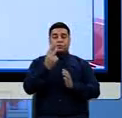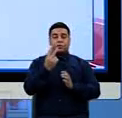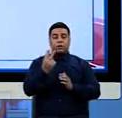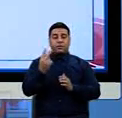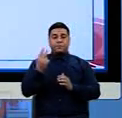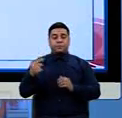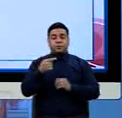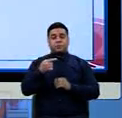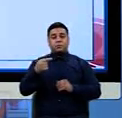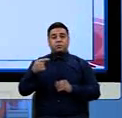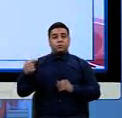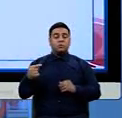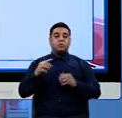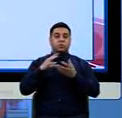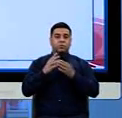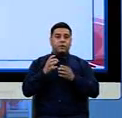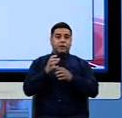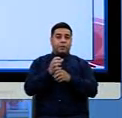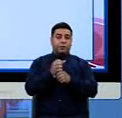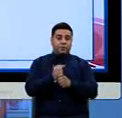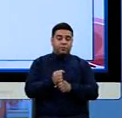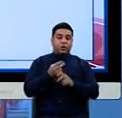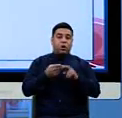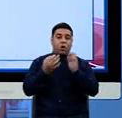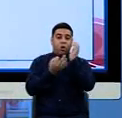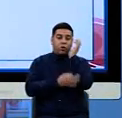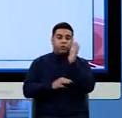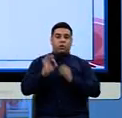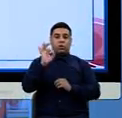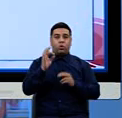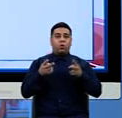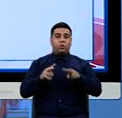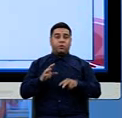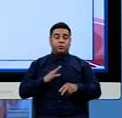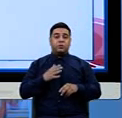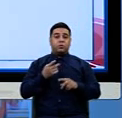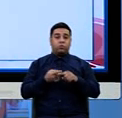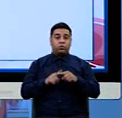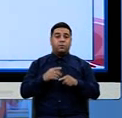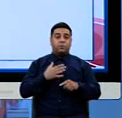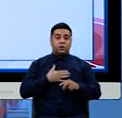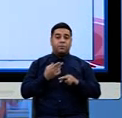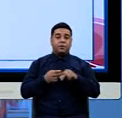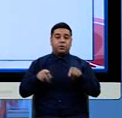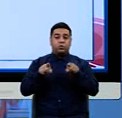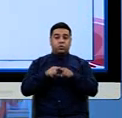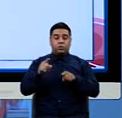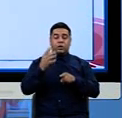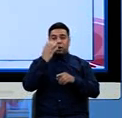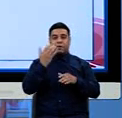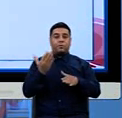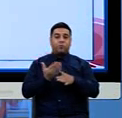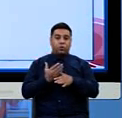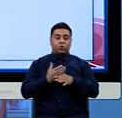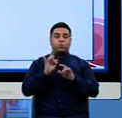ni 2 dagi kamayib bormoqda. Oxirida 0 qoldi. Buni biz mana bunday